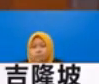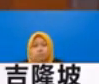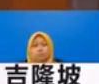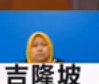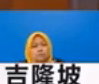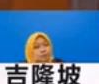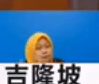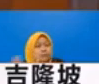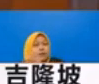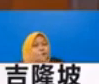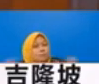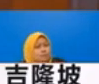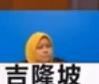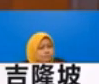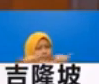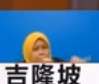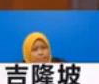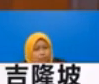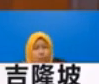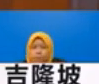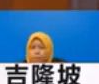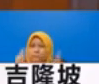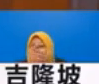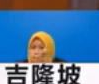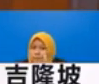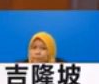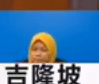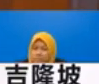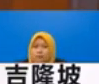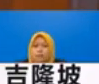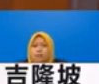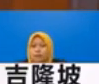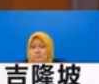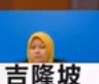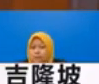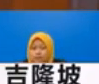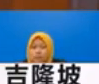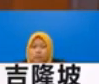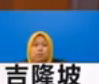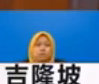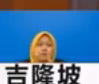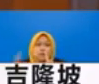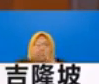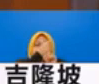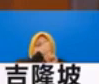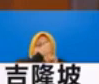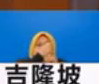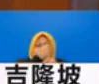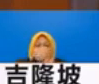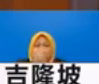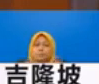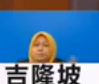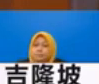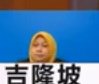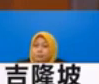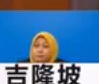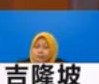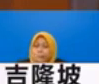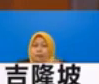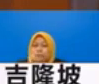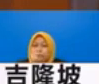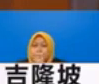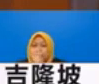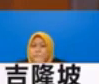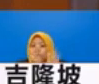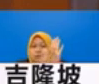根据国会秘书在10月9号所发出的信函接受冠病检测与隔离。至于来自其他州属